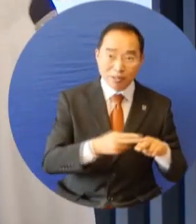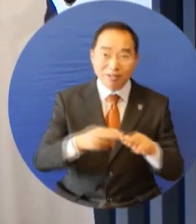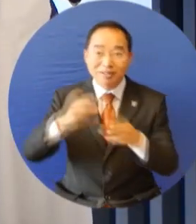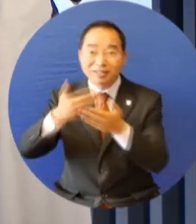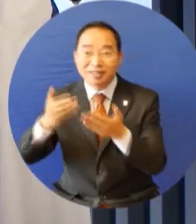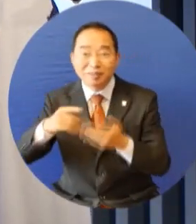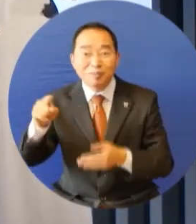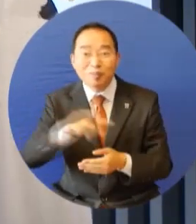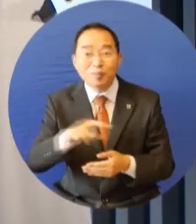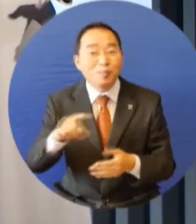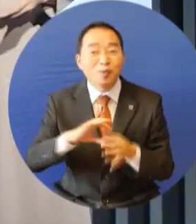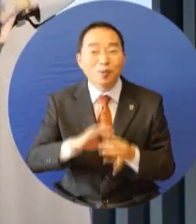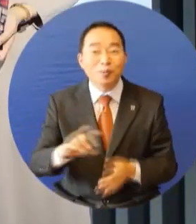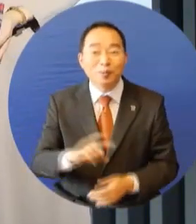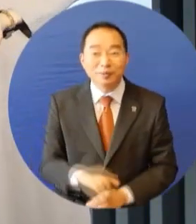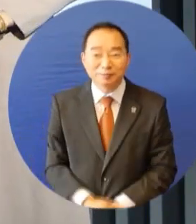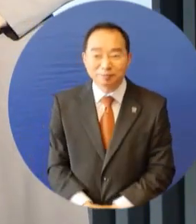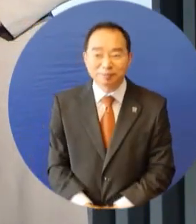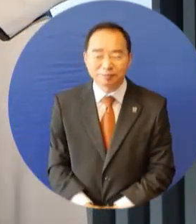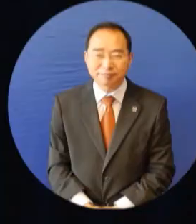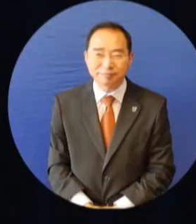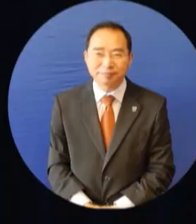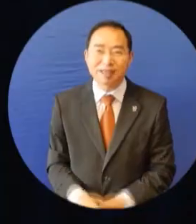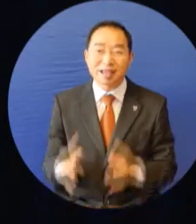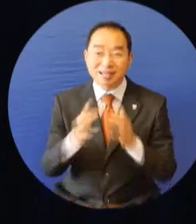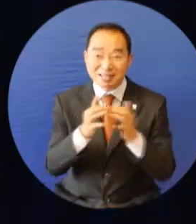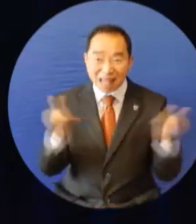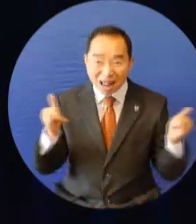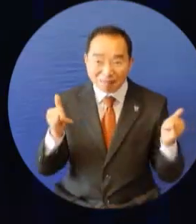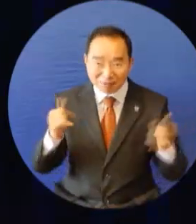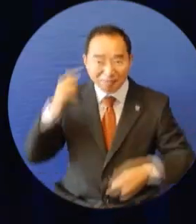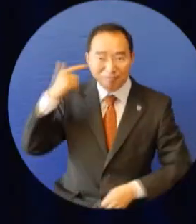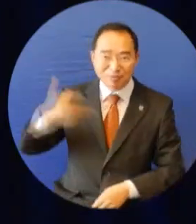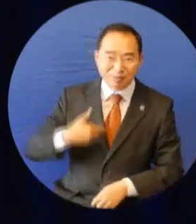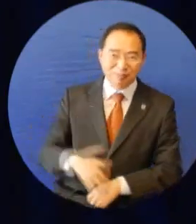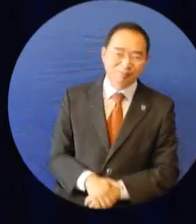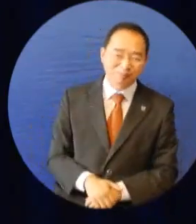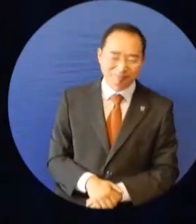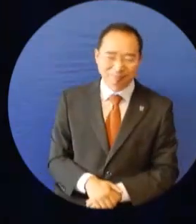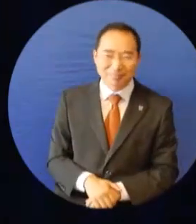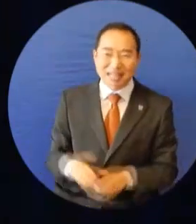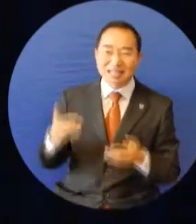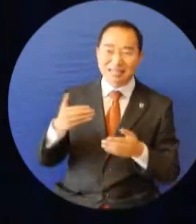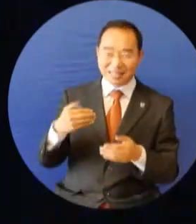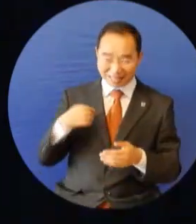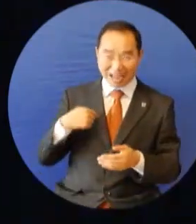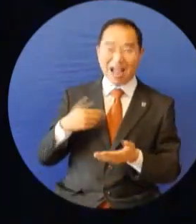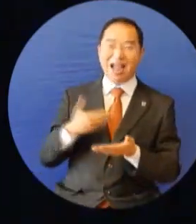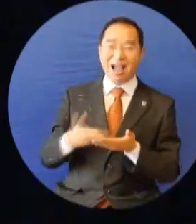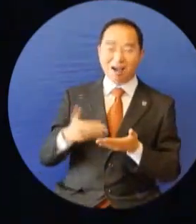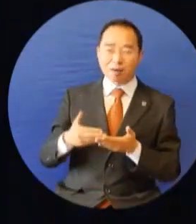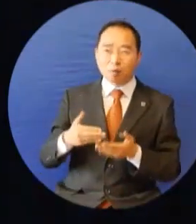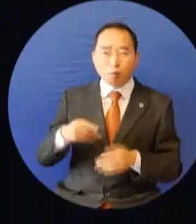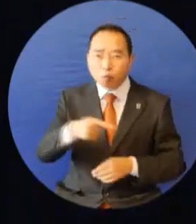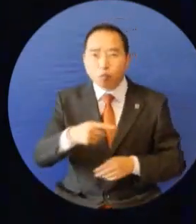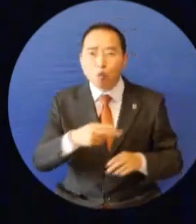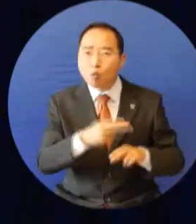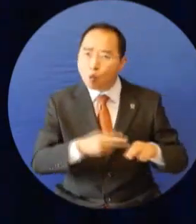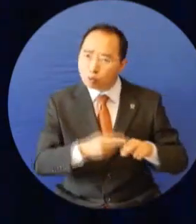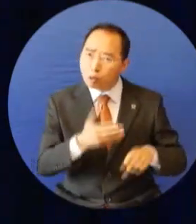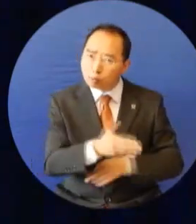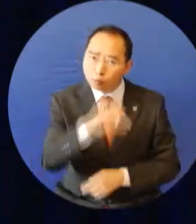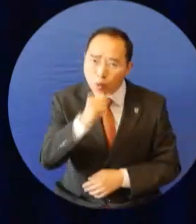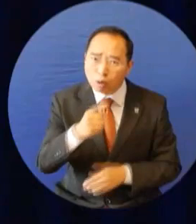요리와 그림 어떤 관계가 있을까요? 네, 사람들이 처음에 제가 이제 그림을 그린다 그러니까 아, 요리사가 왜 요리를